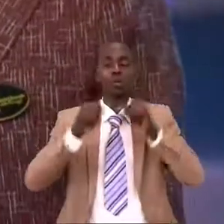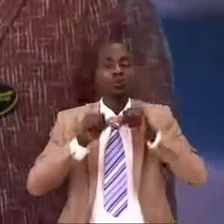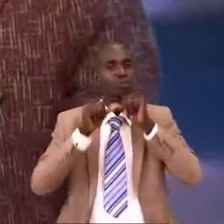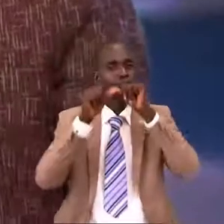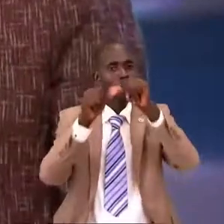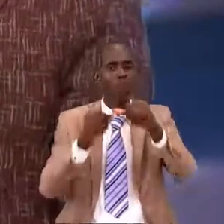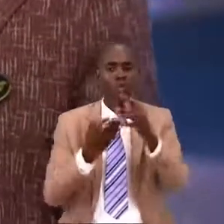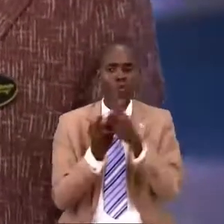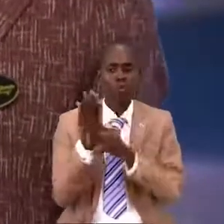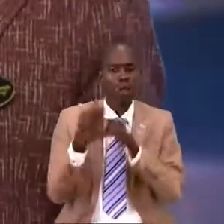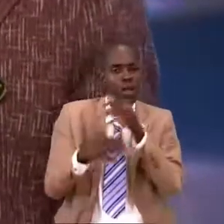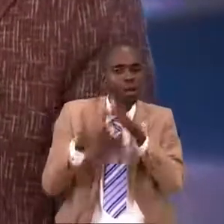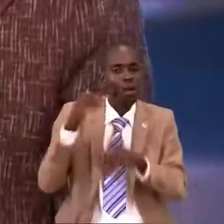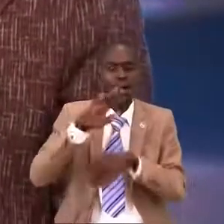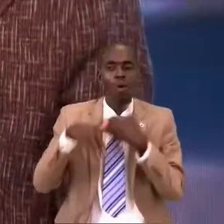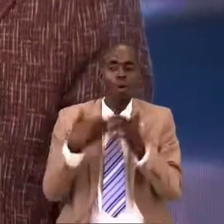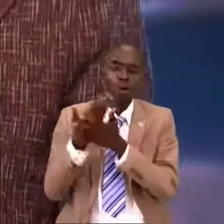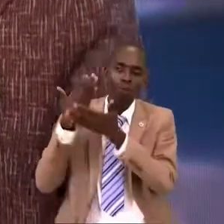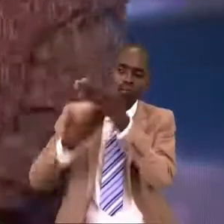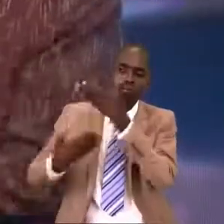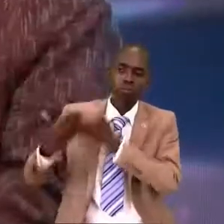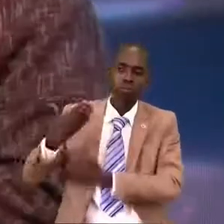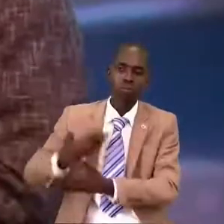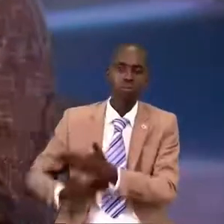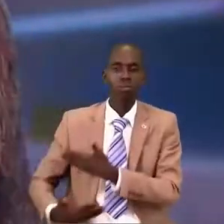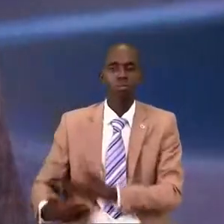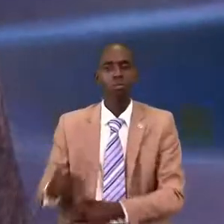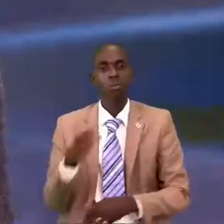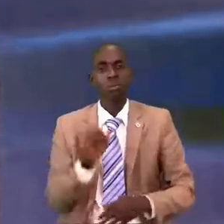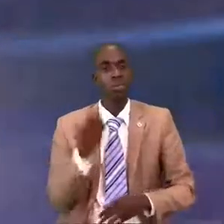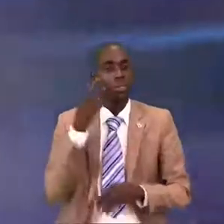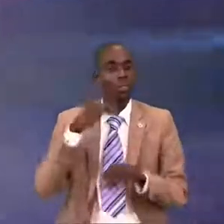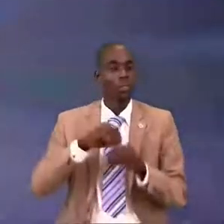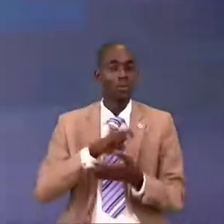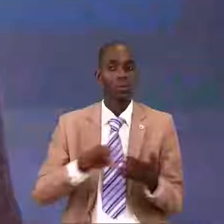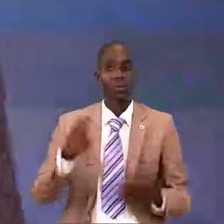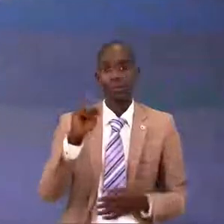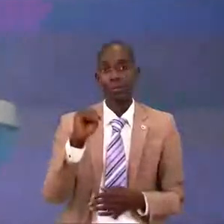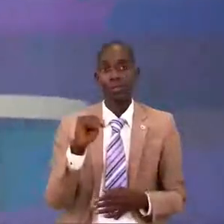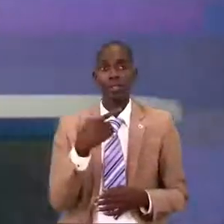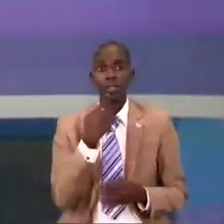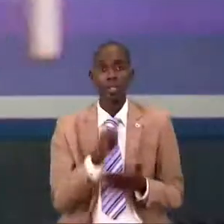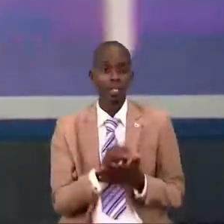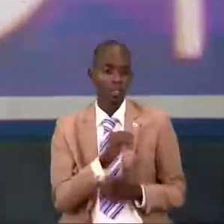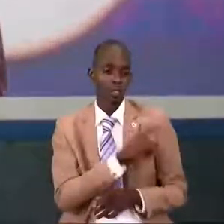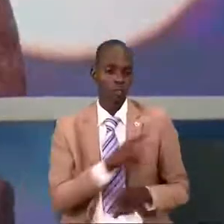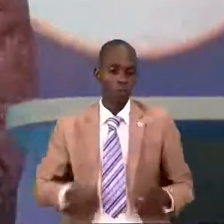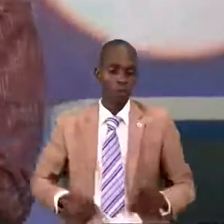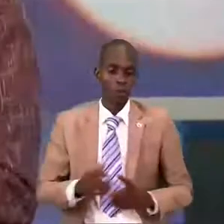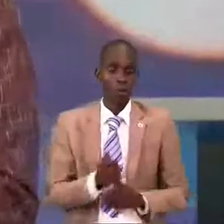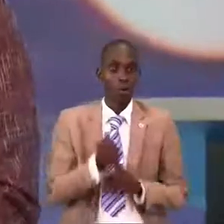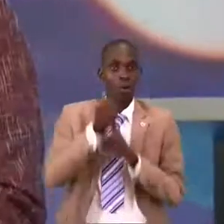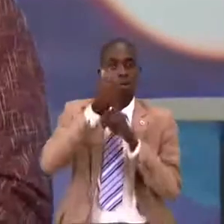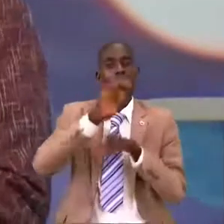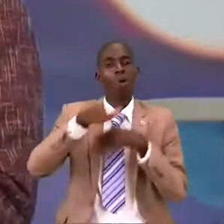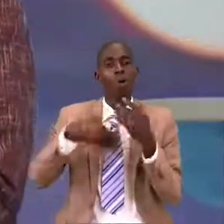Verset 14 dit, l'Éternel soutient tous ceux qui tombent. Si tu es tombé, tu étais sauvé